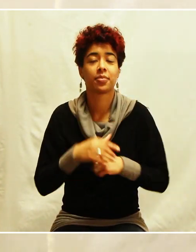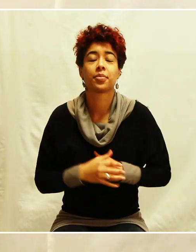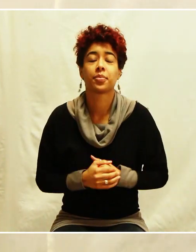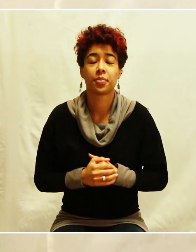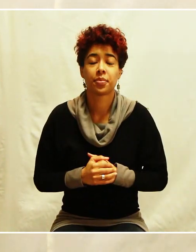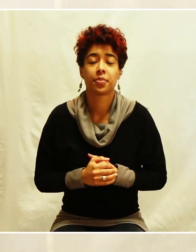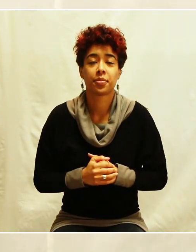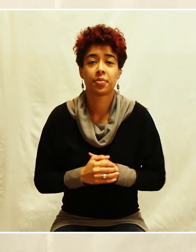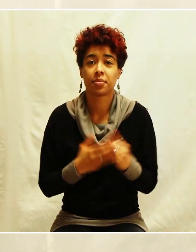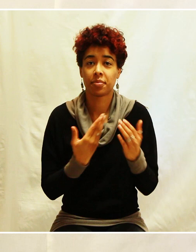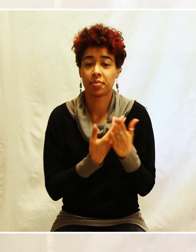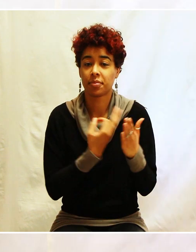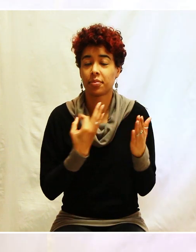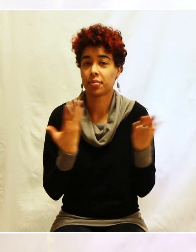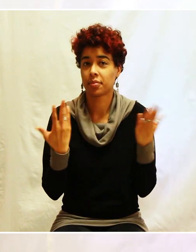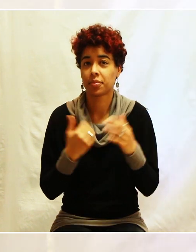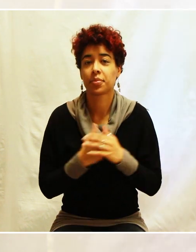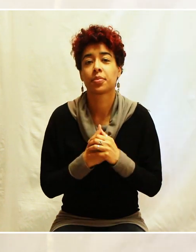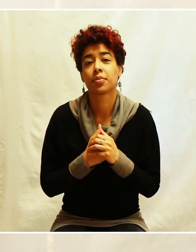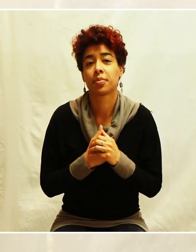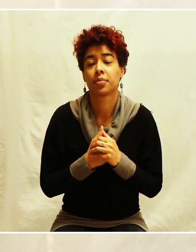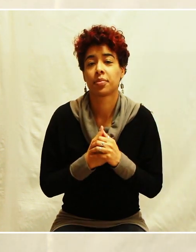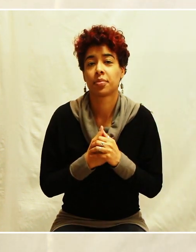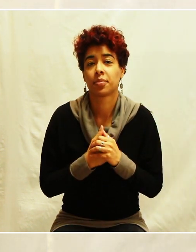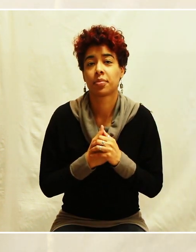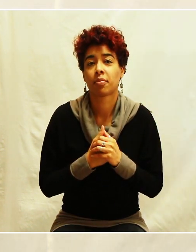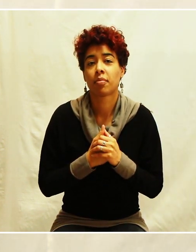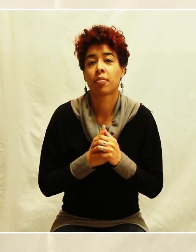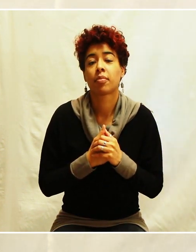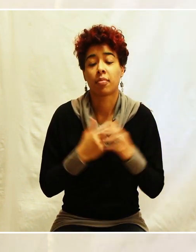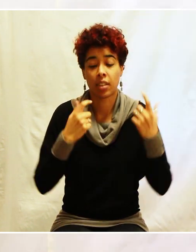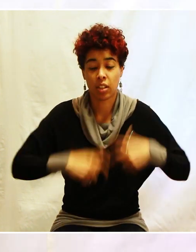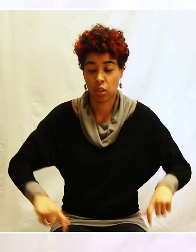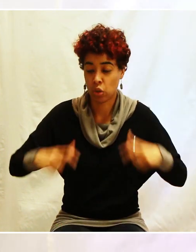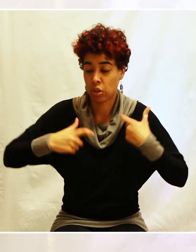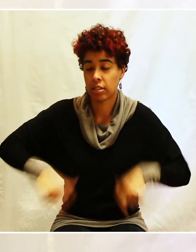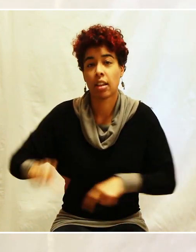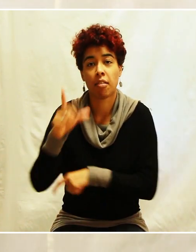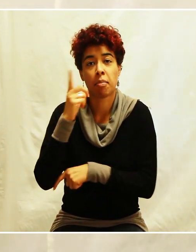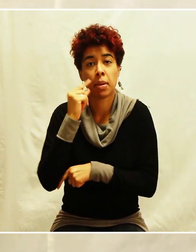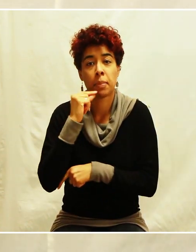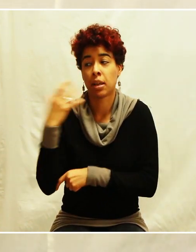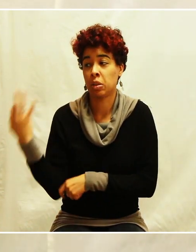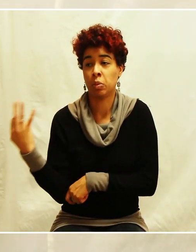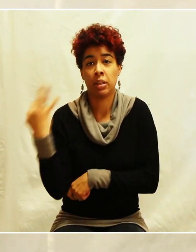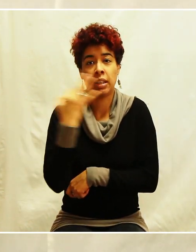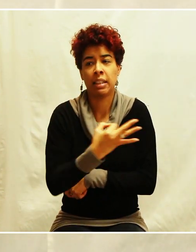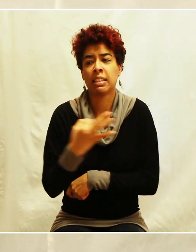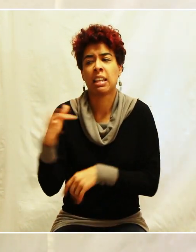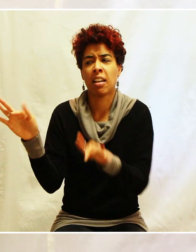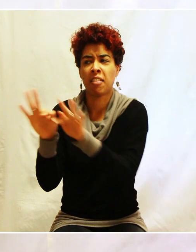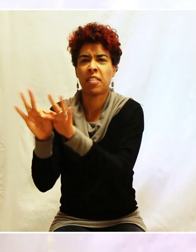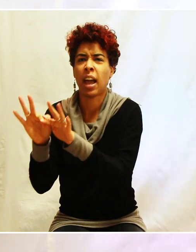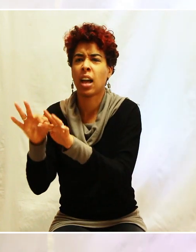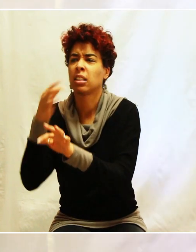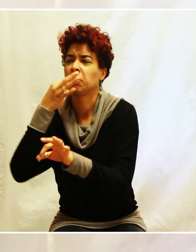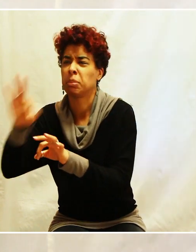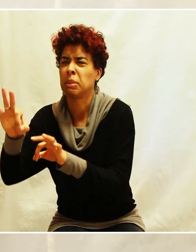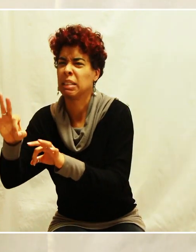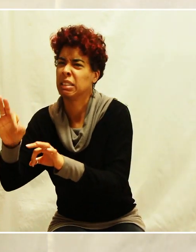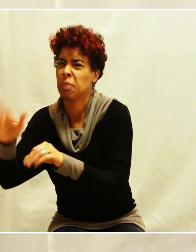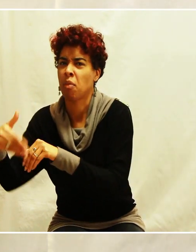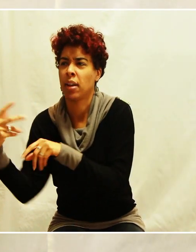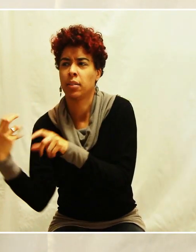La Bible nous dit que Joseph rapportait à leur père leurs mauvais propos. Amen. On est dans un